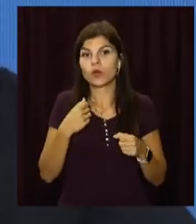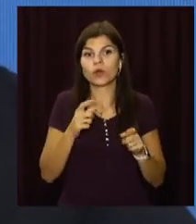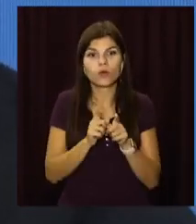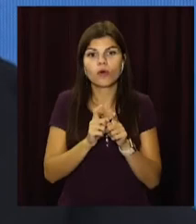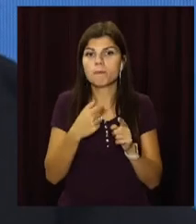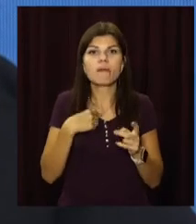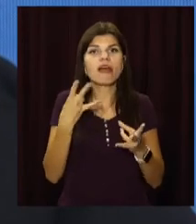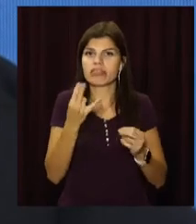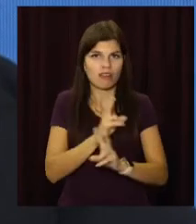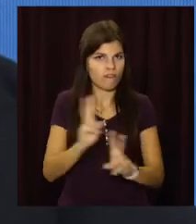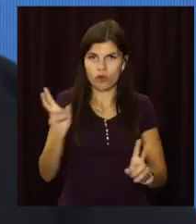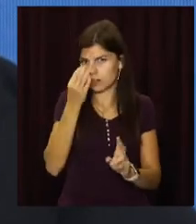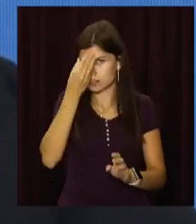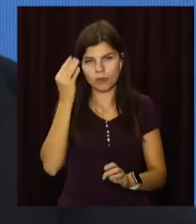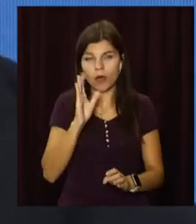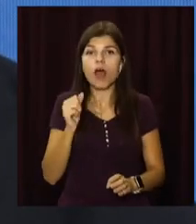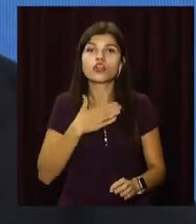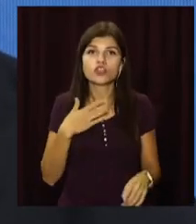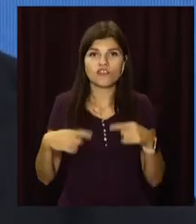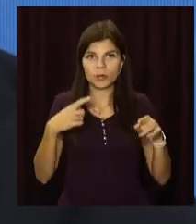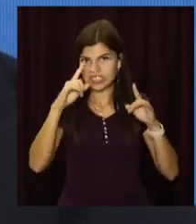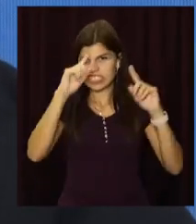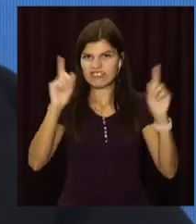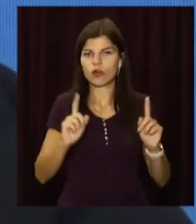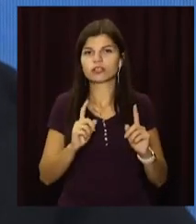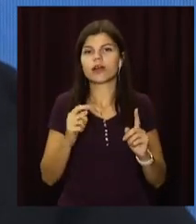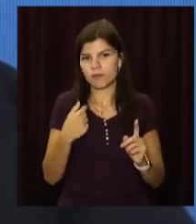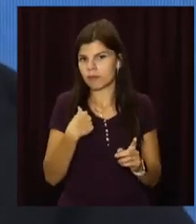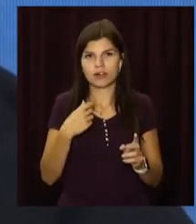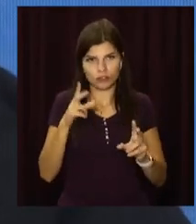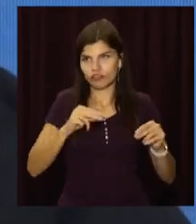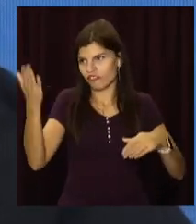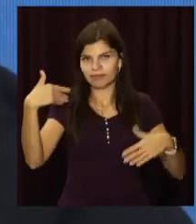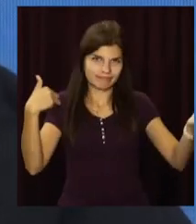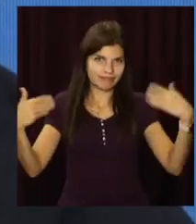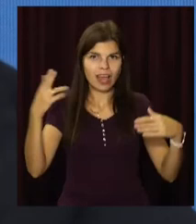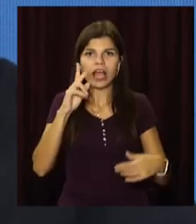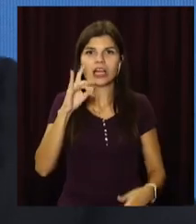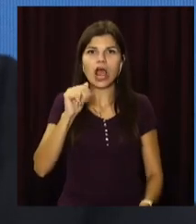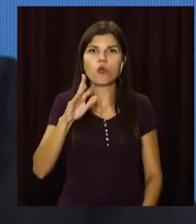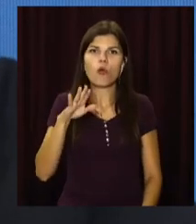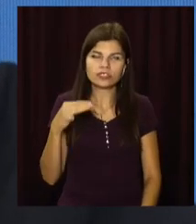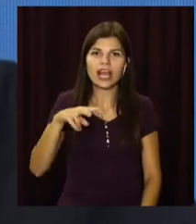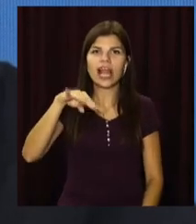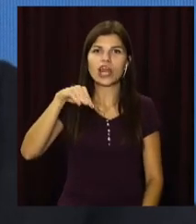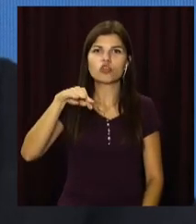нікого не забудемо, а із наших футболістів зірок ми практично всіх приглашаємо. Тот же Краковський,